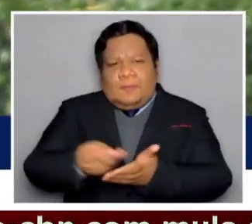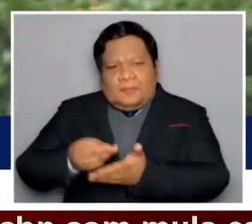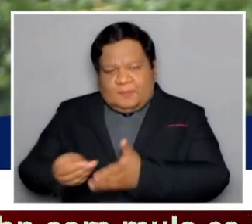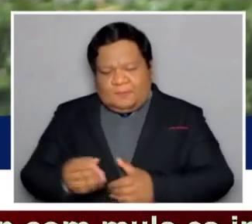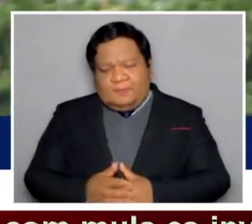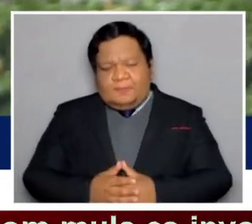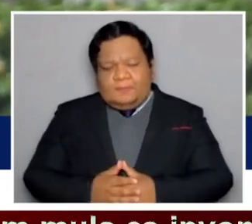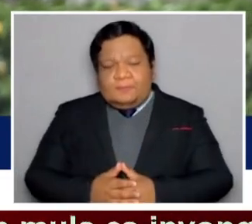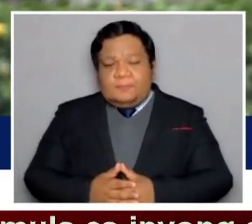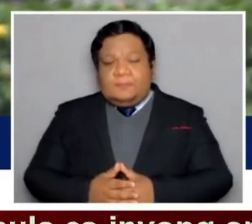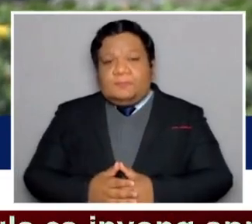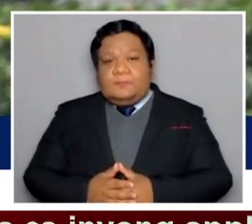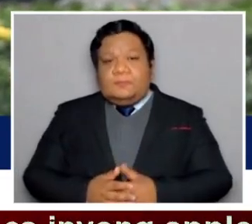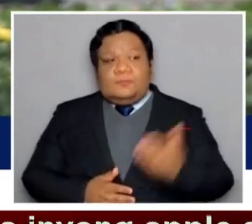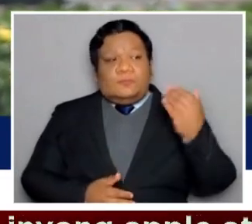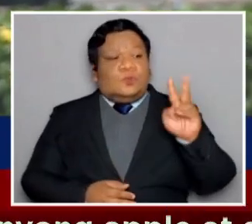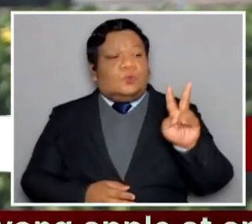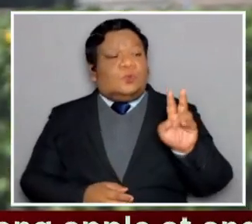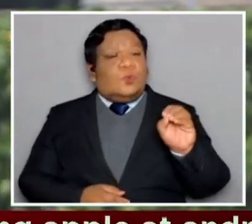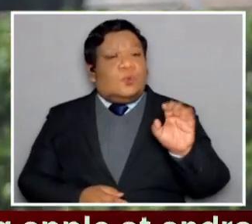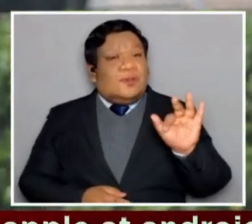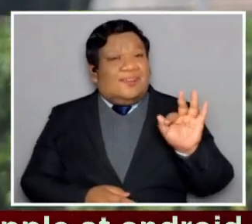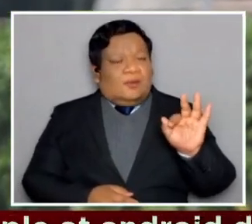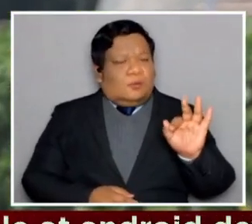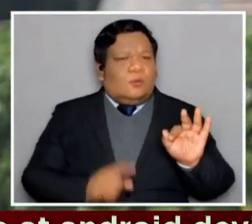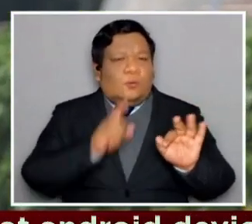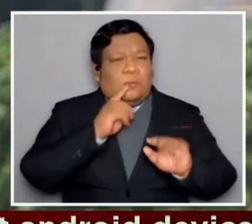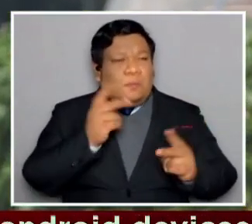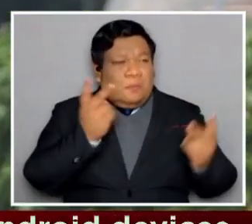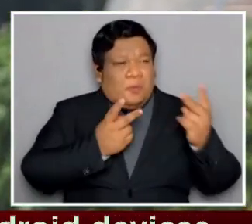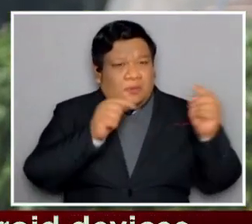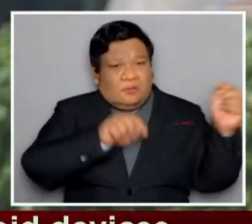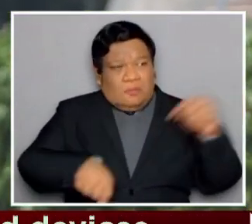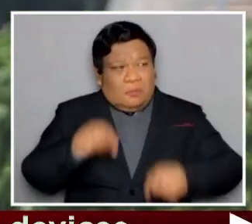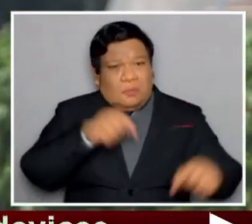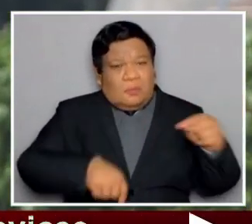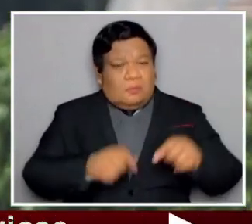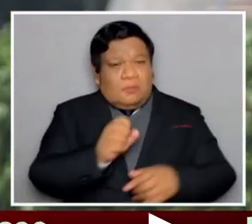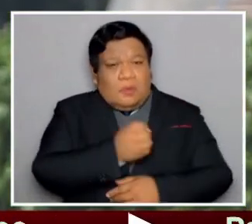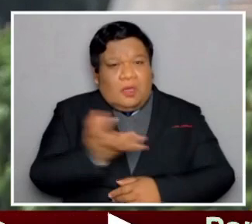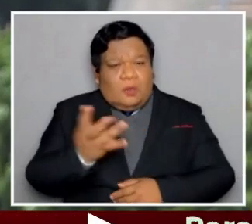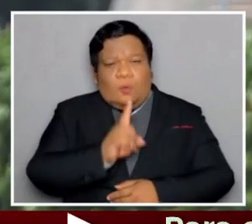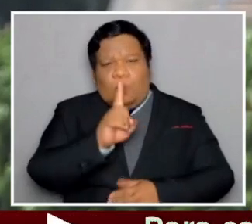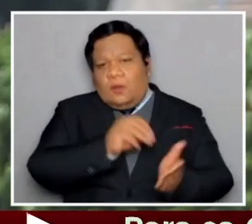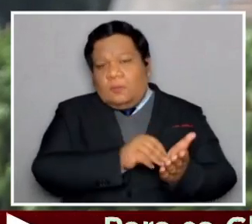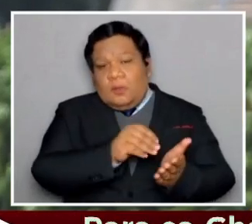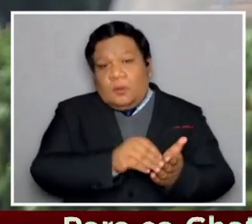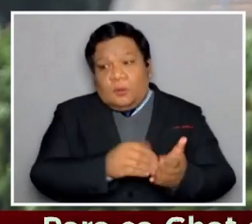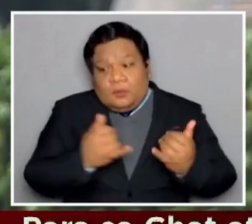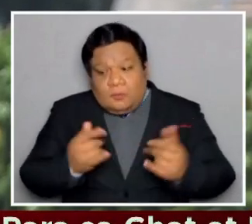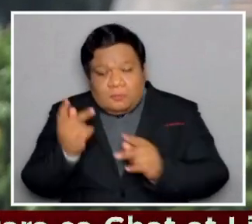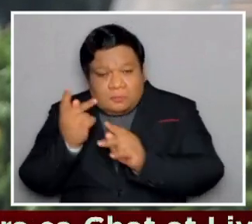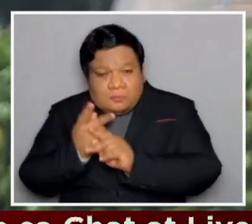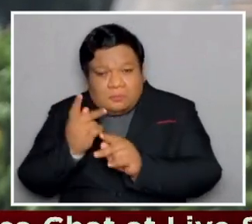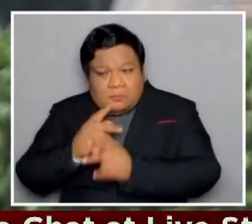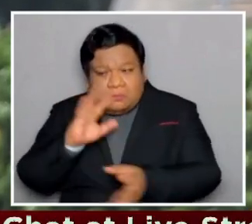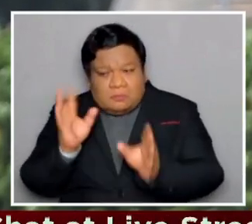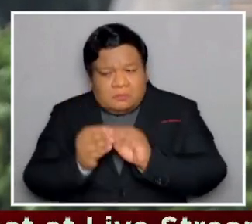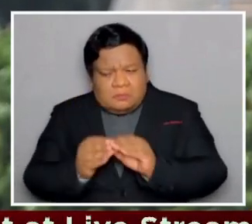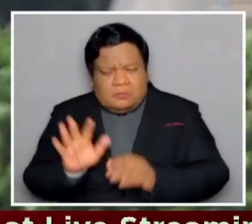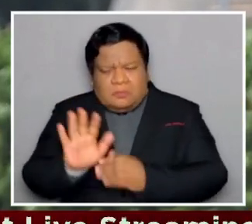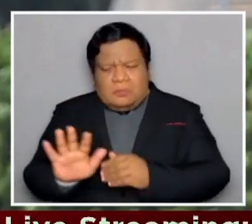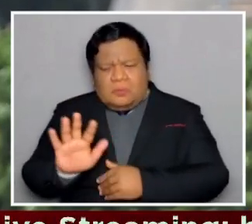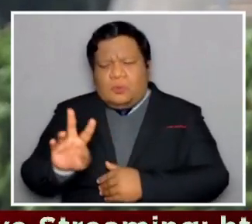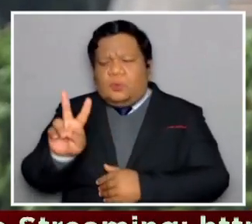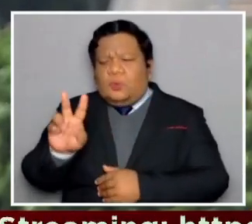noong 2019 bago tumama ang pandemya sa unang pagtataya ng DOT. Aabutin ang taong 2025